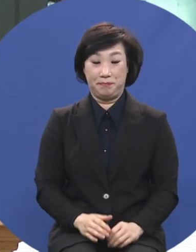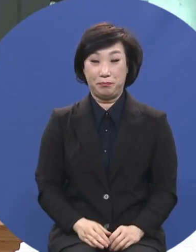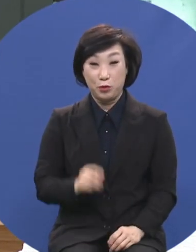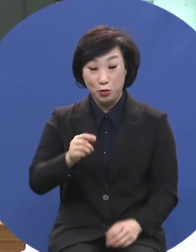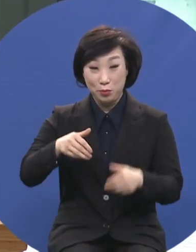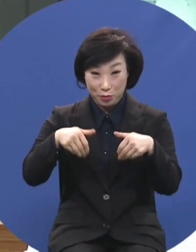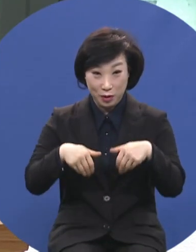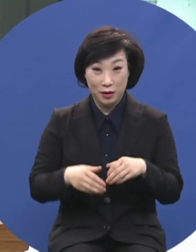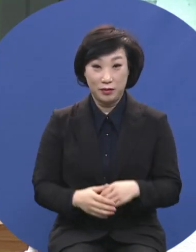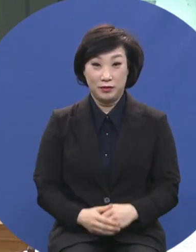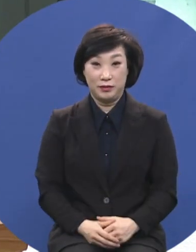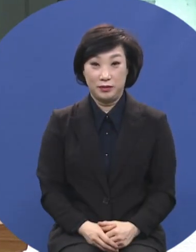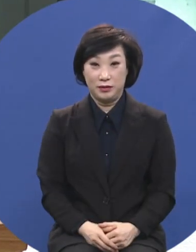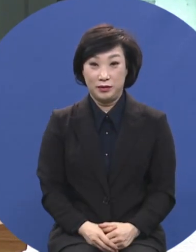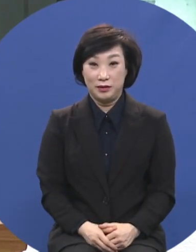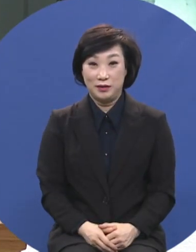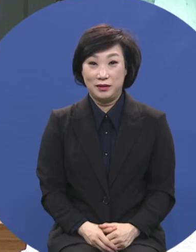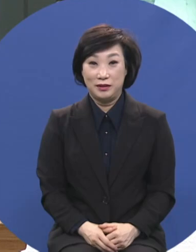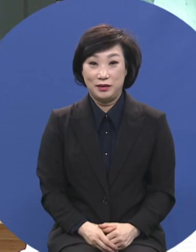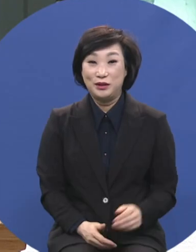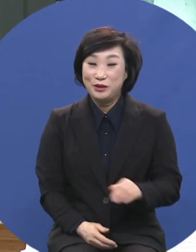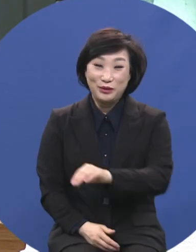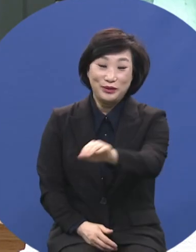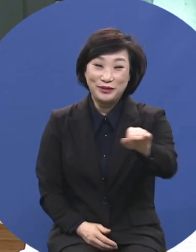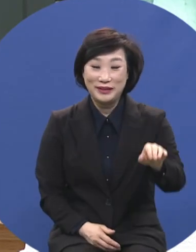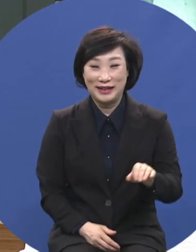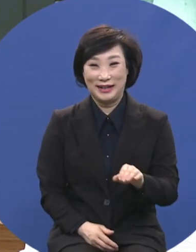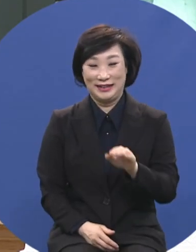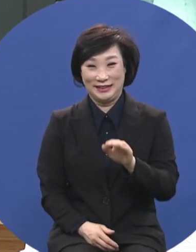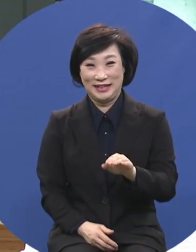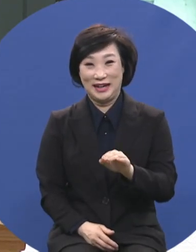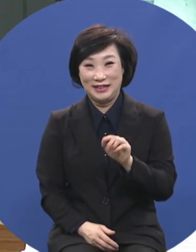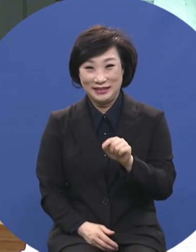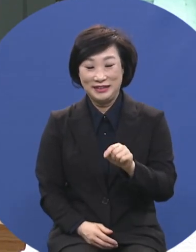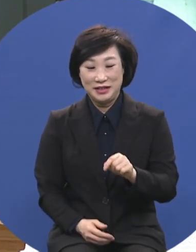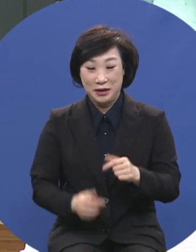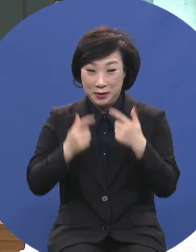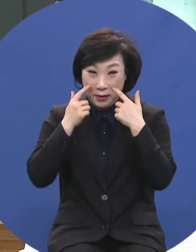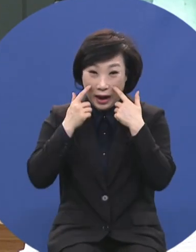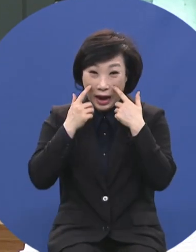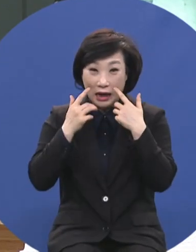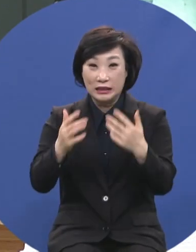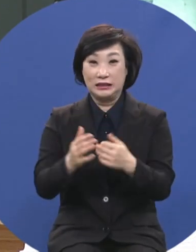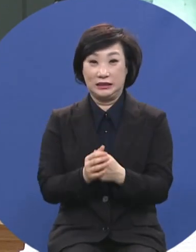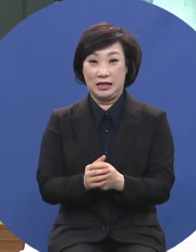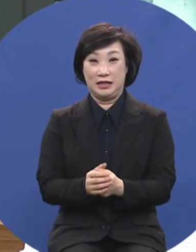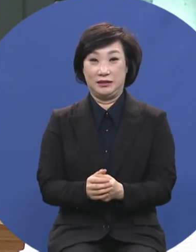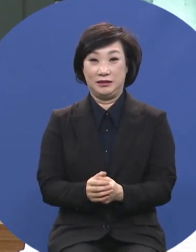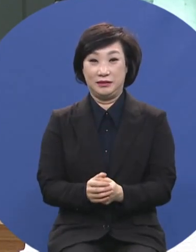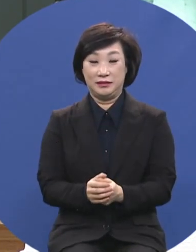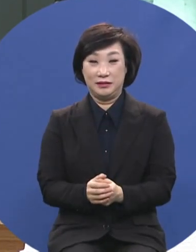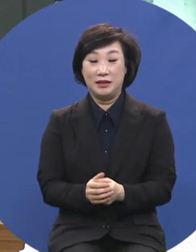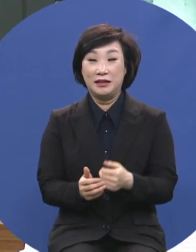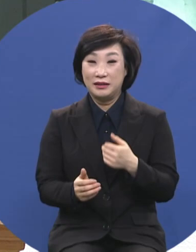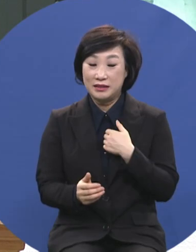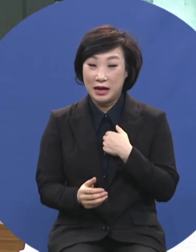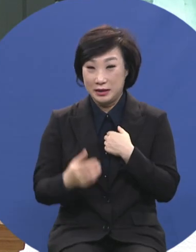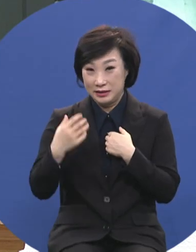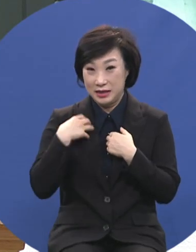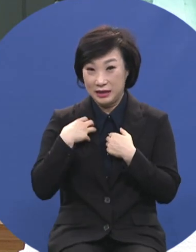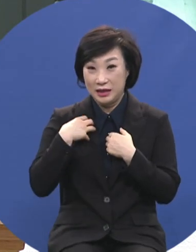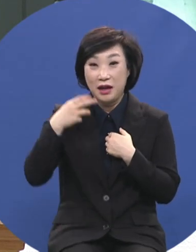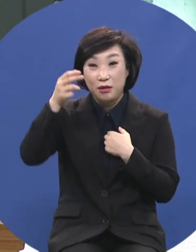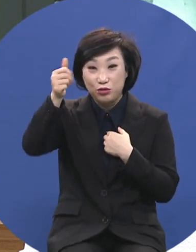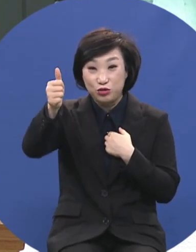이래야 되는데, 우리가 그런 견고하고 확실한 나의